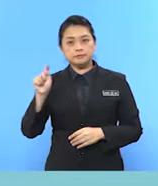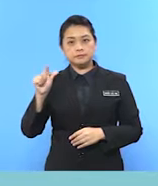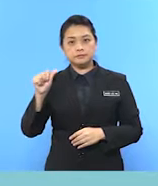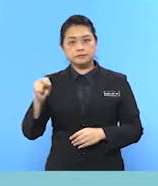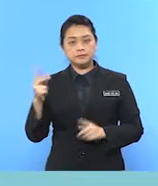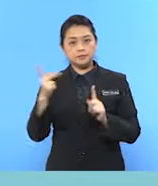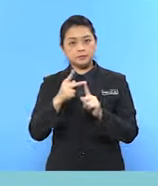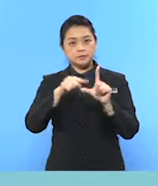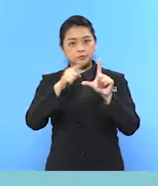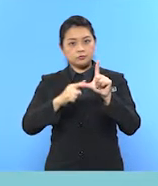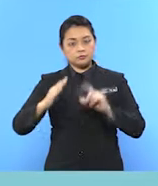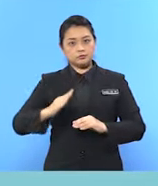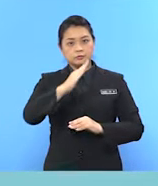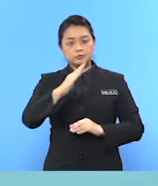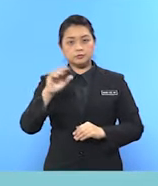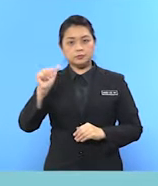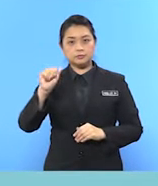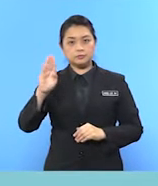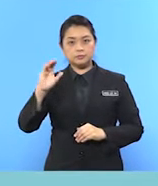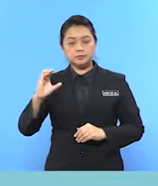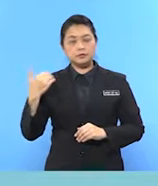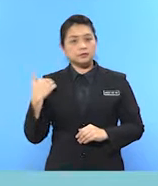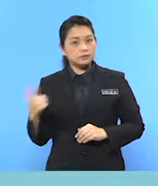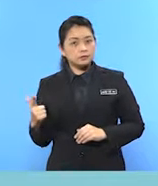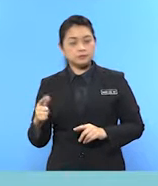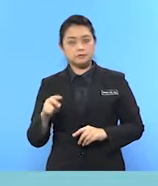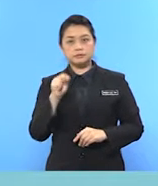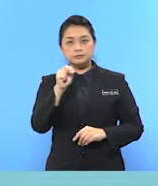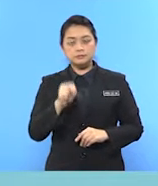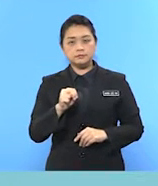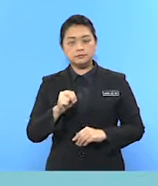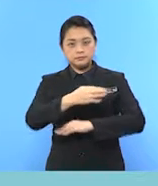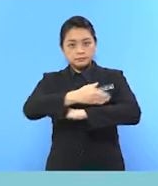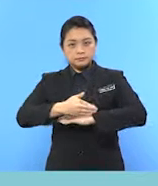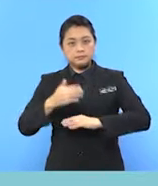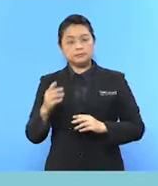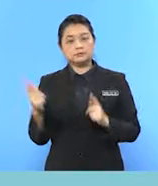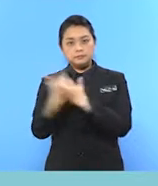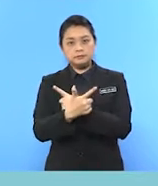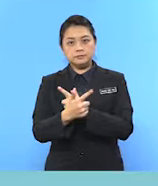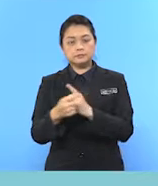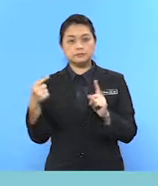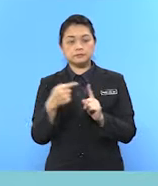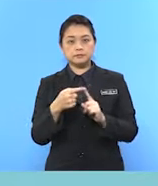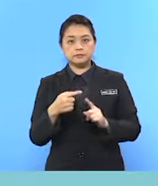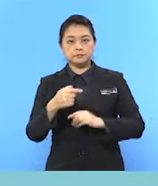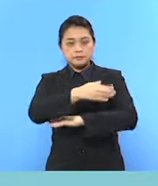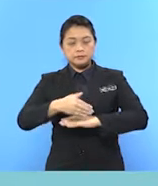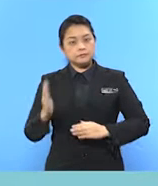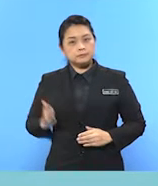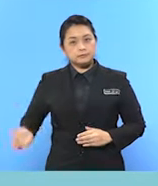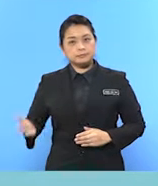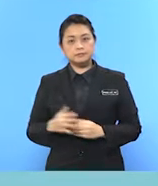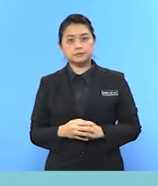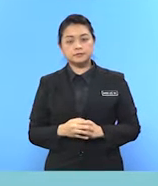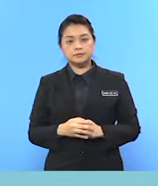Tangen kepada sudut tirus segitiga ABC ialah nisbah sisi bertentangan kepada sisi